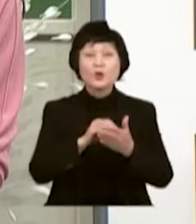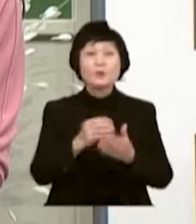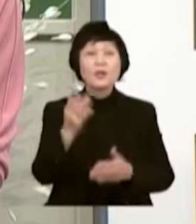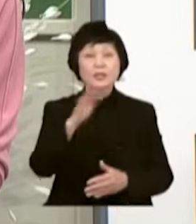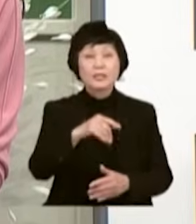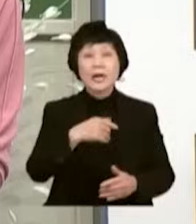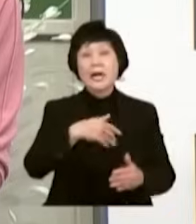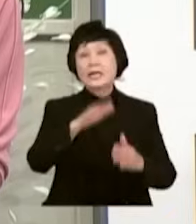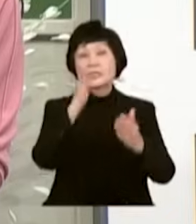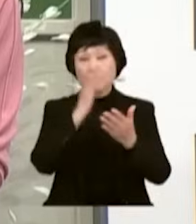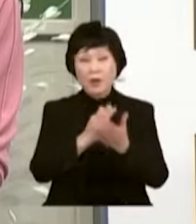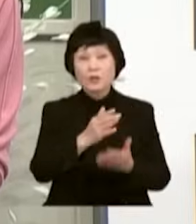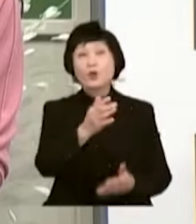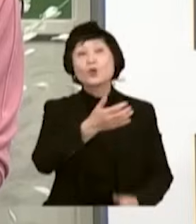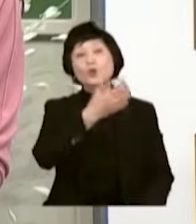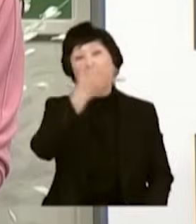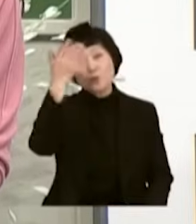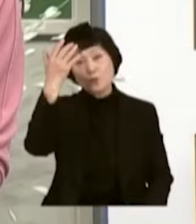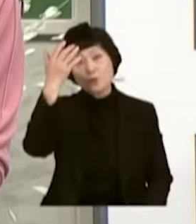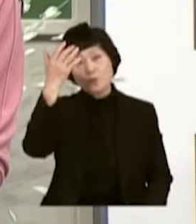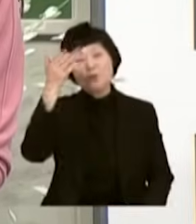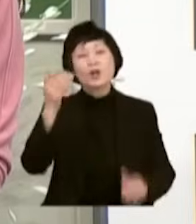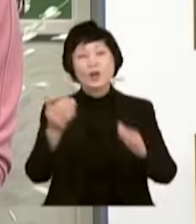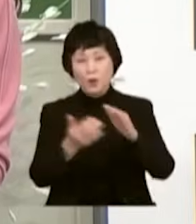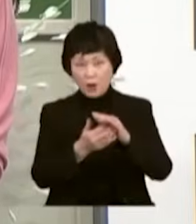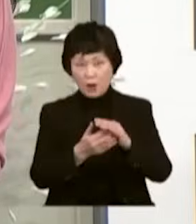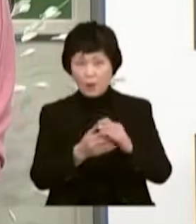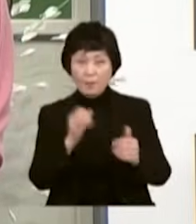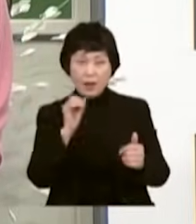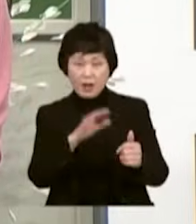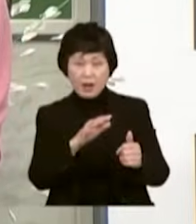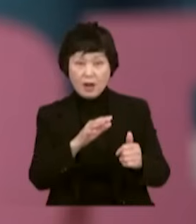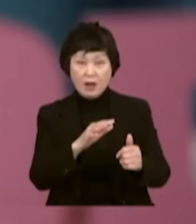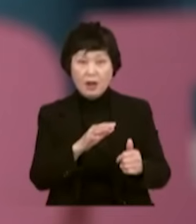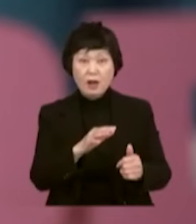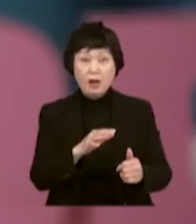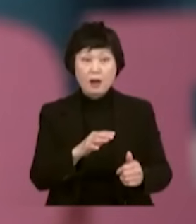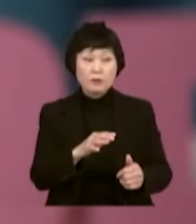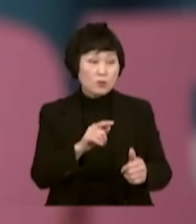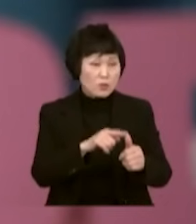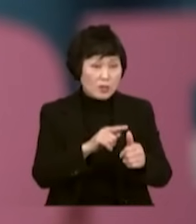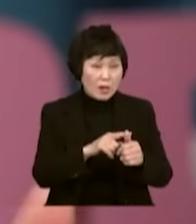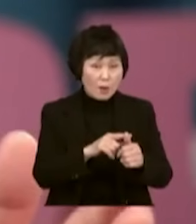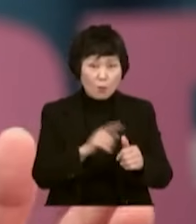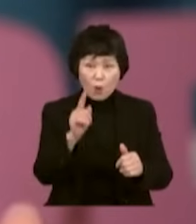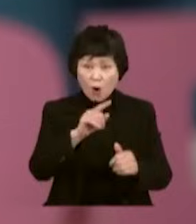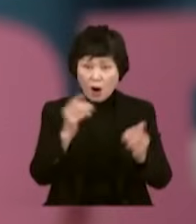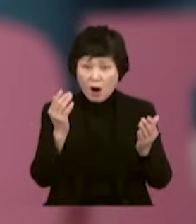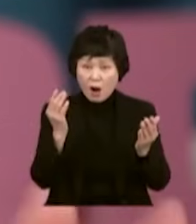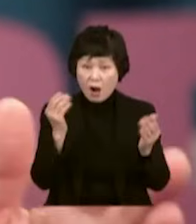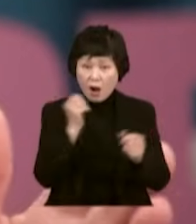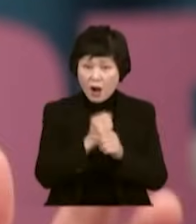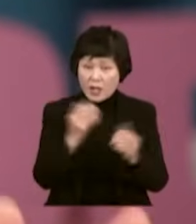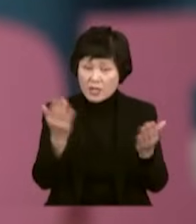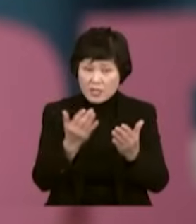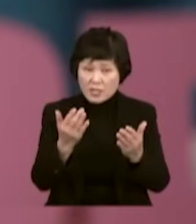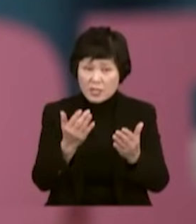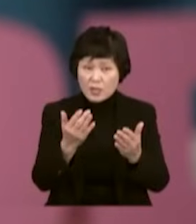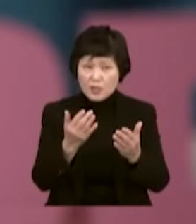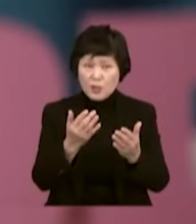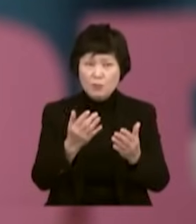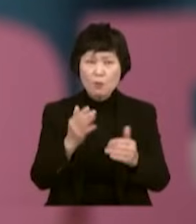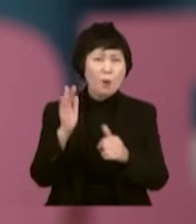꿈을 이루라고. 그렇지. 나 그 뒤로 엄마한테 엄청 혼났어요. 나는. 근데 되는 일이 없는데 하다가 하다가 안